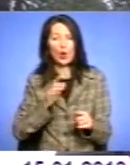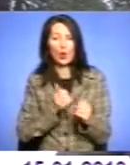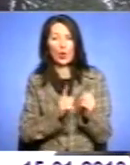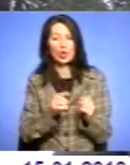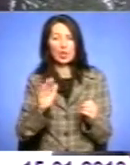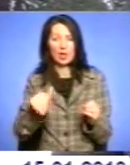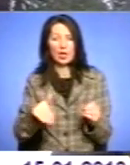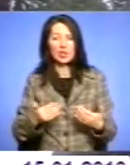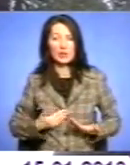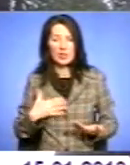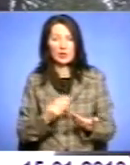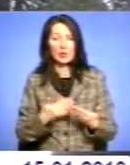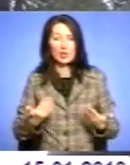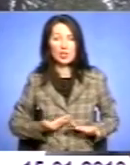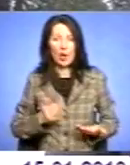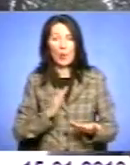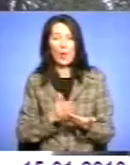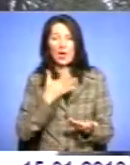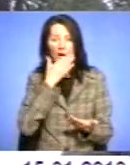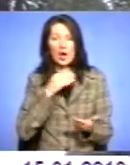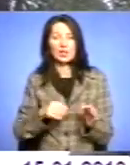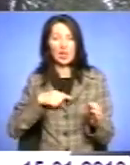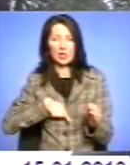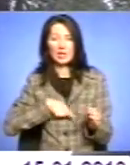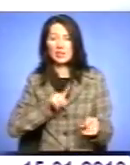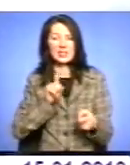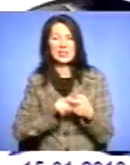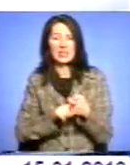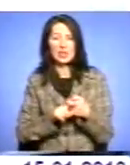життям і має свій гарний настрій, незалежно від пори року.